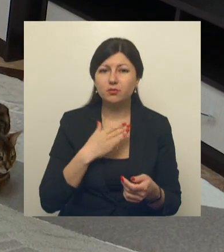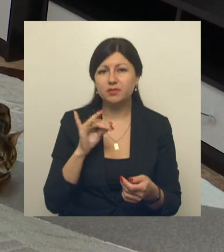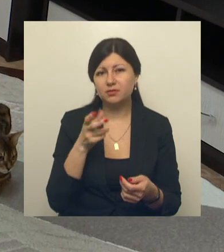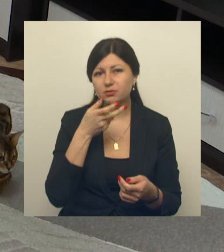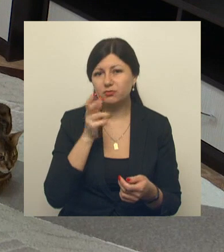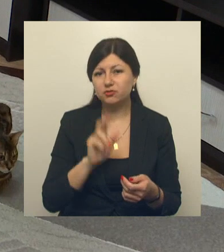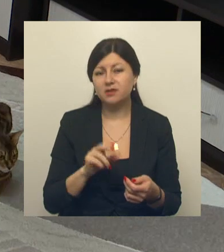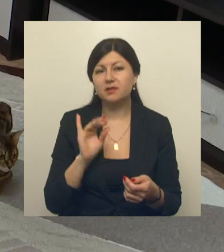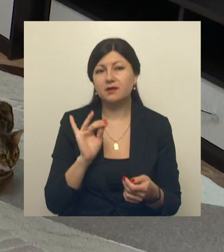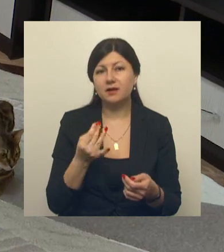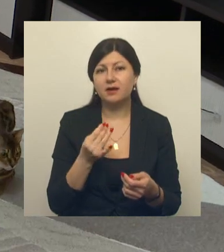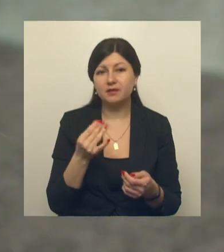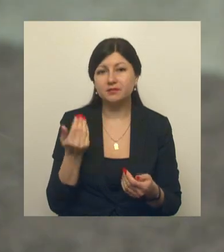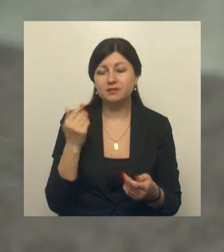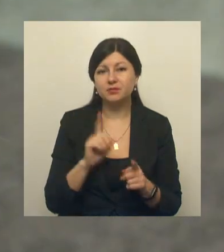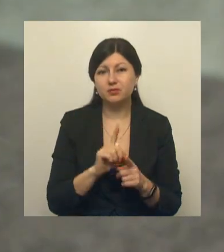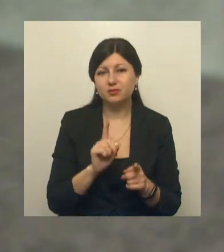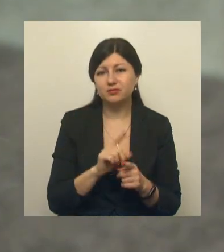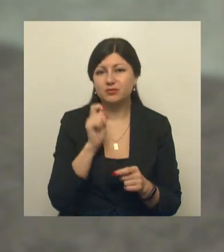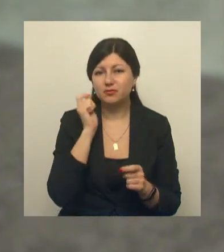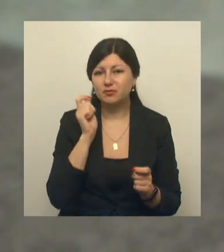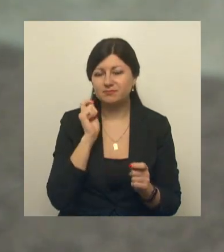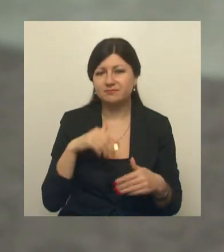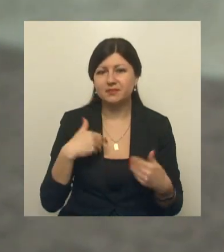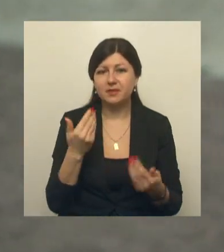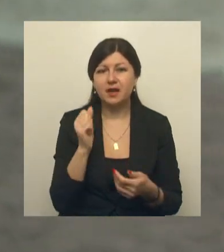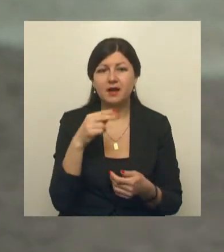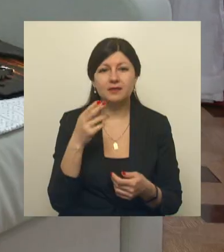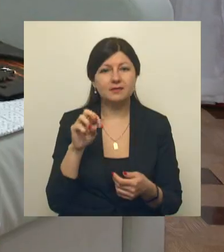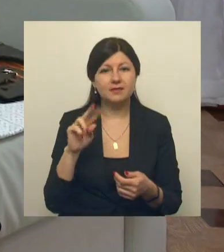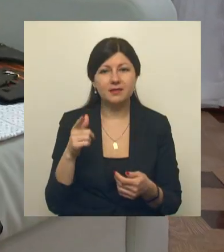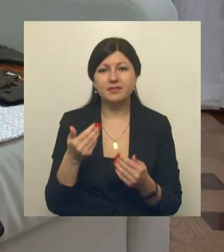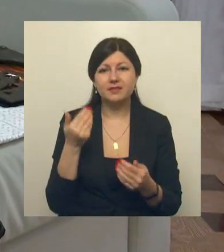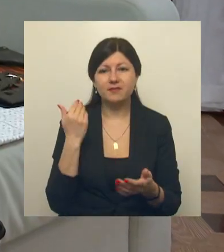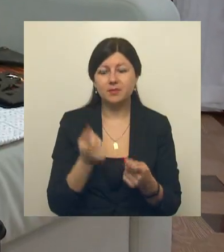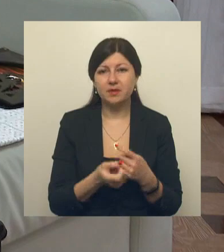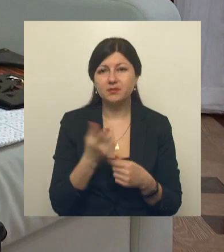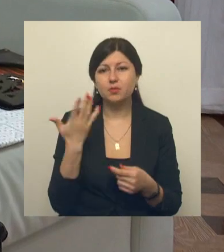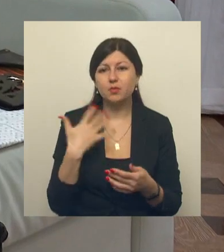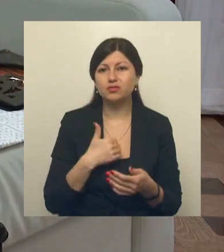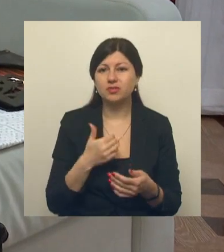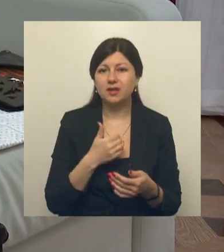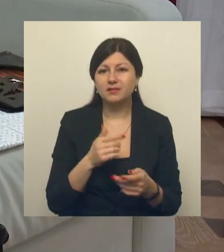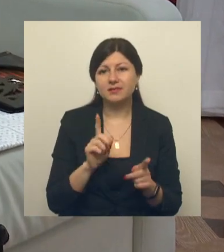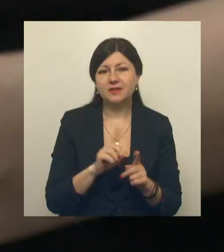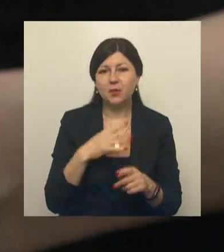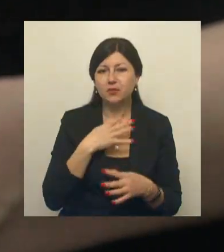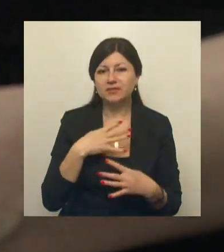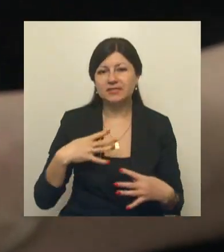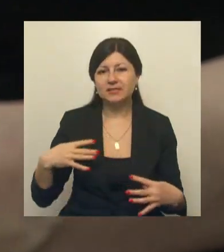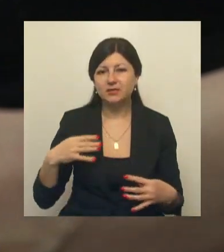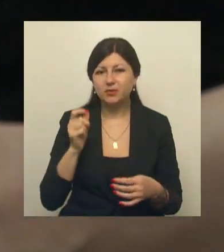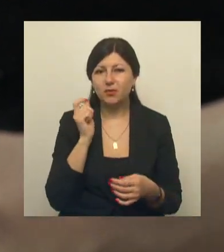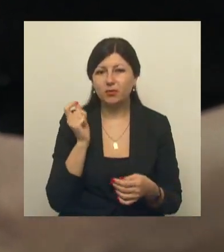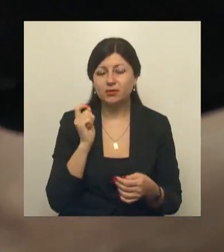пор видеоприветы передает и новый питомец. Адель в доме появилась недавно. Он очень хотел такую тигристую кошечку. В один